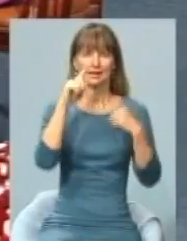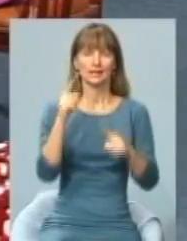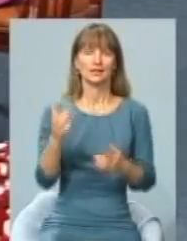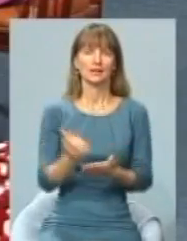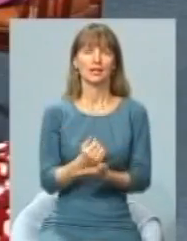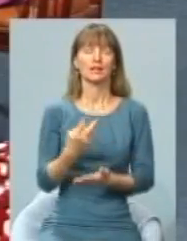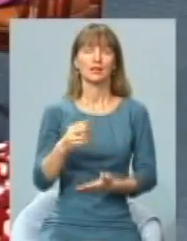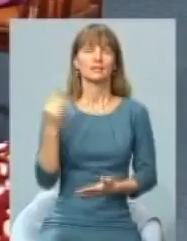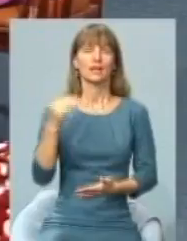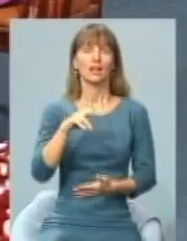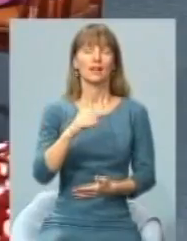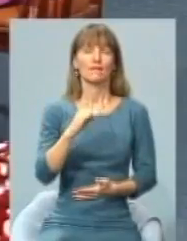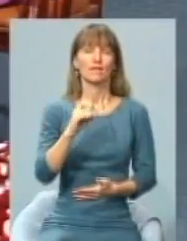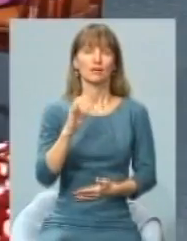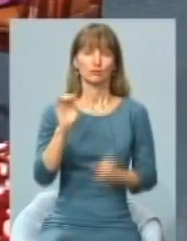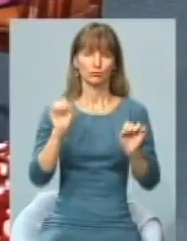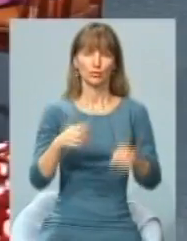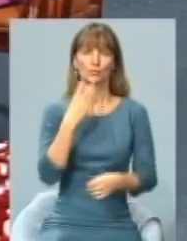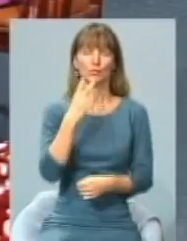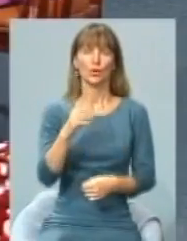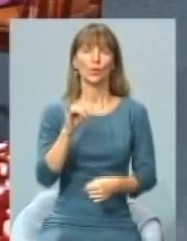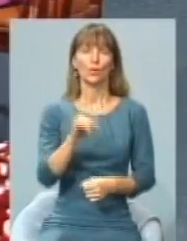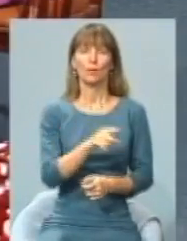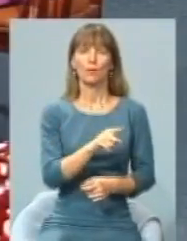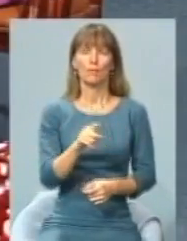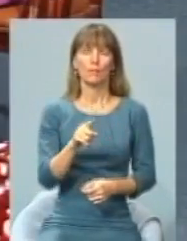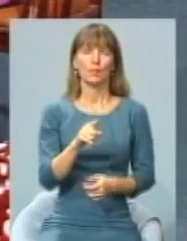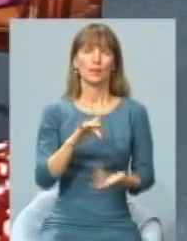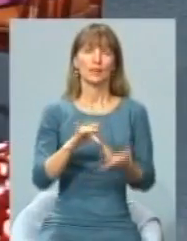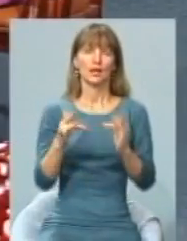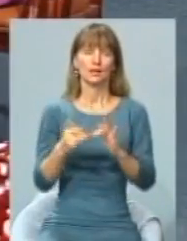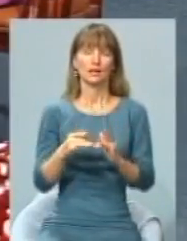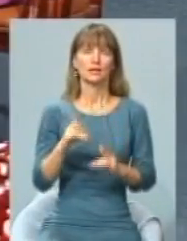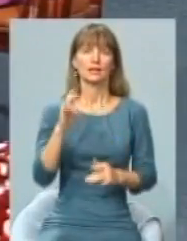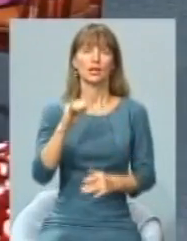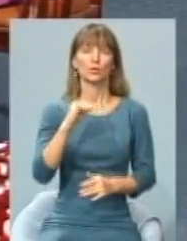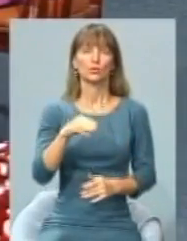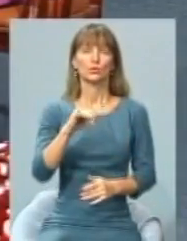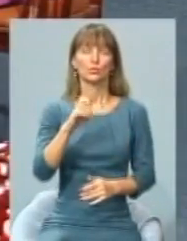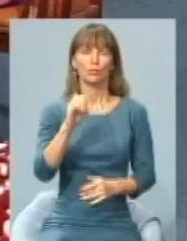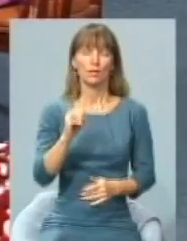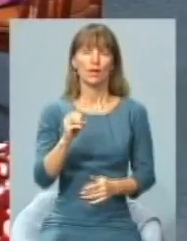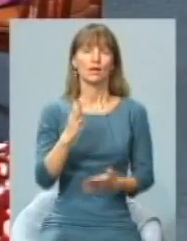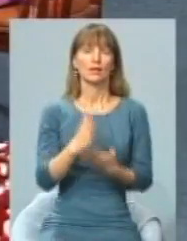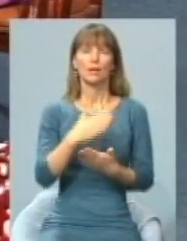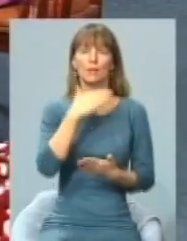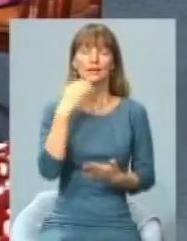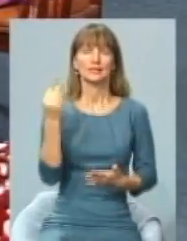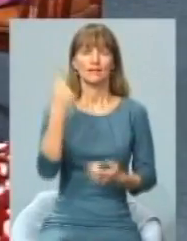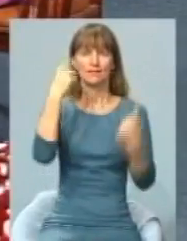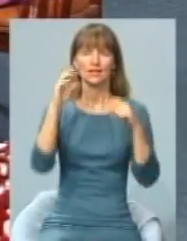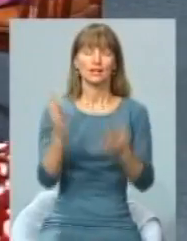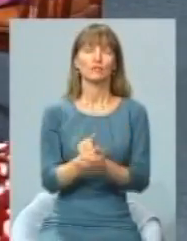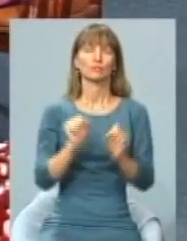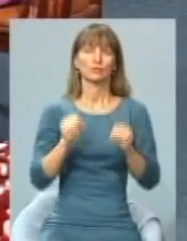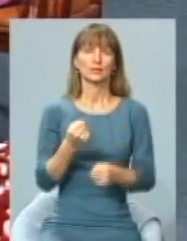цікавих лайфхаків ми можемо взагалі подивитися у мережі інтернет, на тому ж самому Ютубі або ще десь. І дуже таки багато цікавих, власне, винаходів